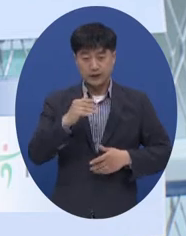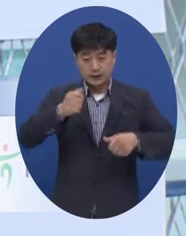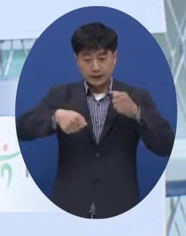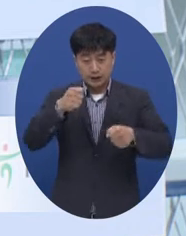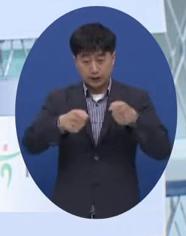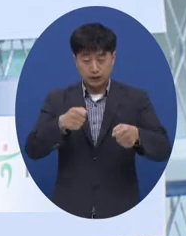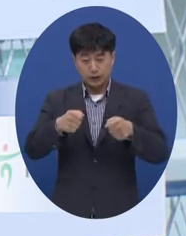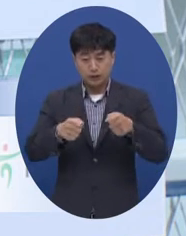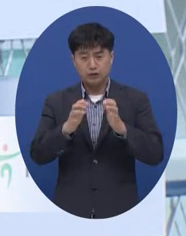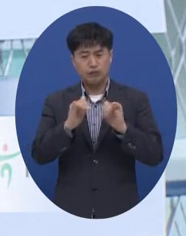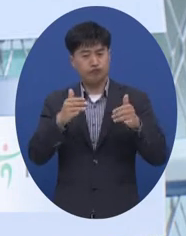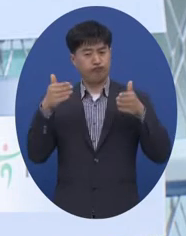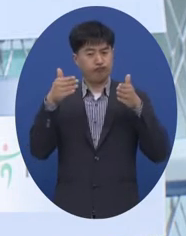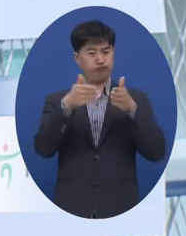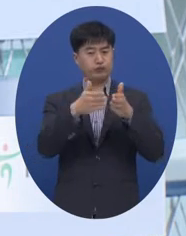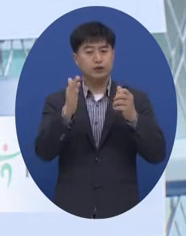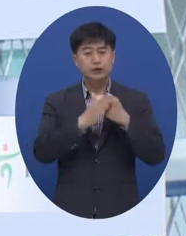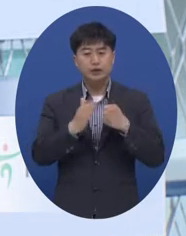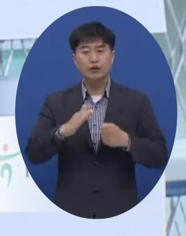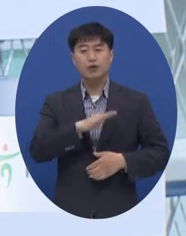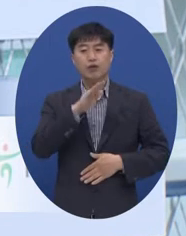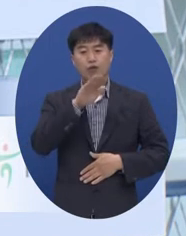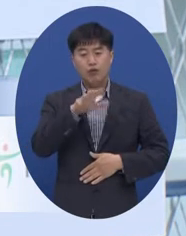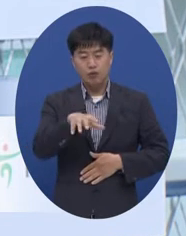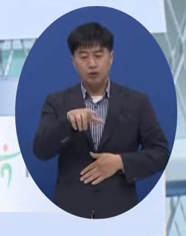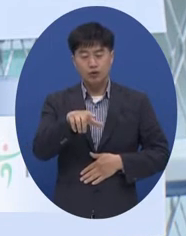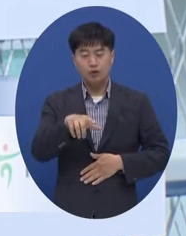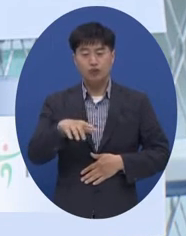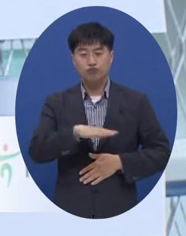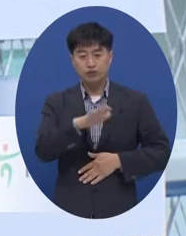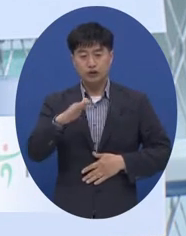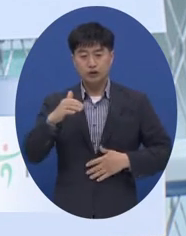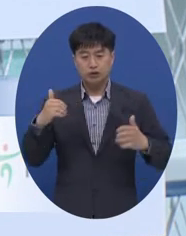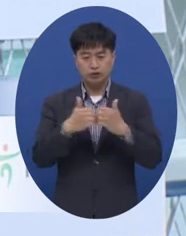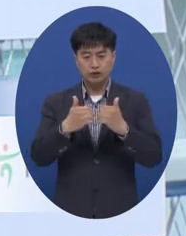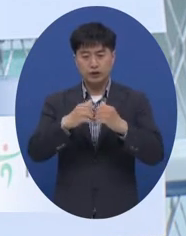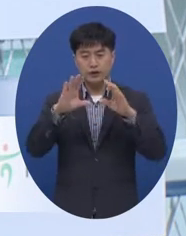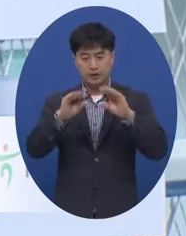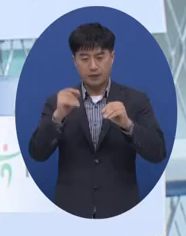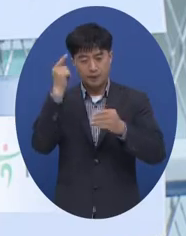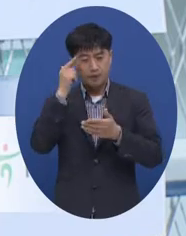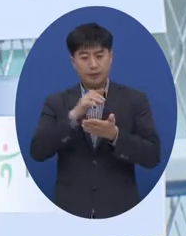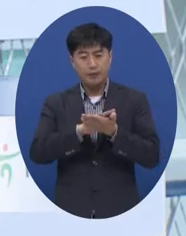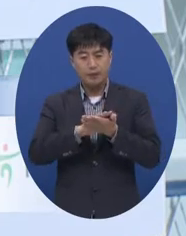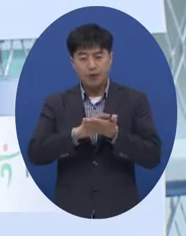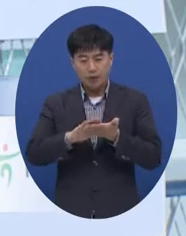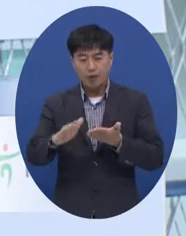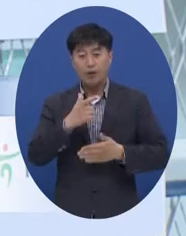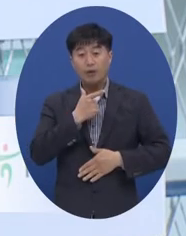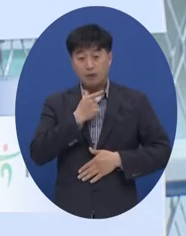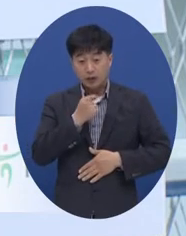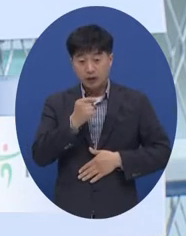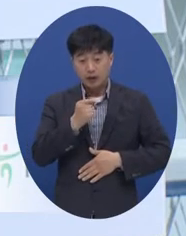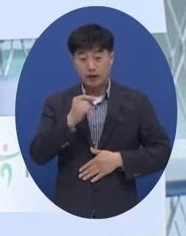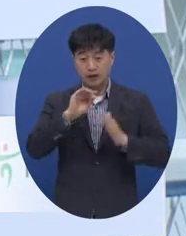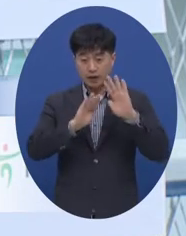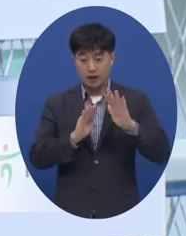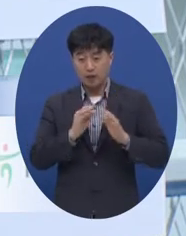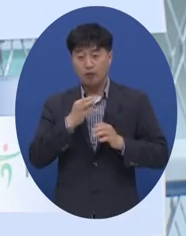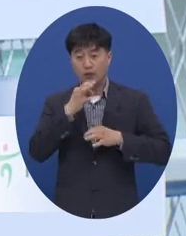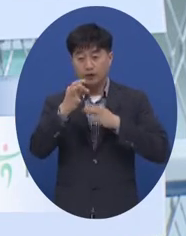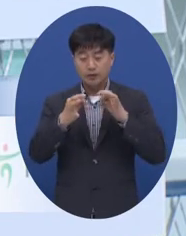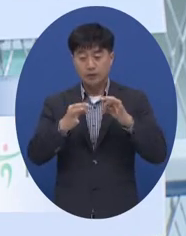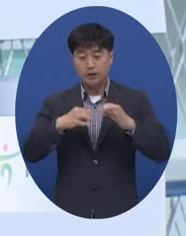타악기 치면 이제 사람들이 일단 집중을 해주니까 거기서 이제 우리 전쟁 그만하고 평화를 했으면 좋겠다라는